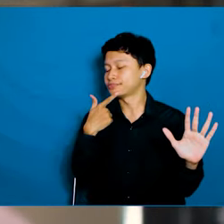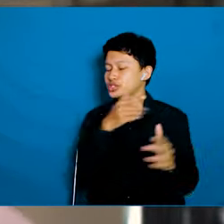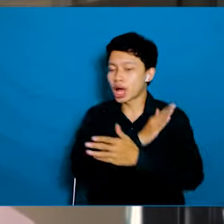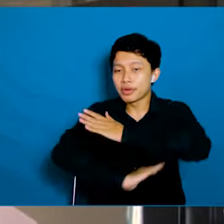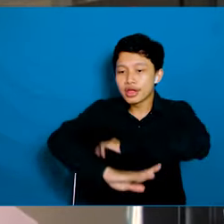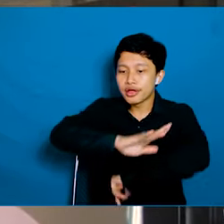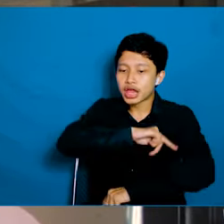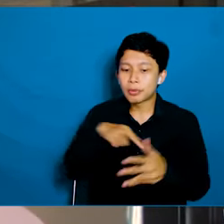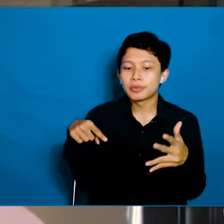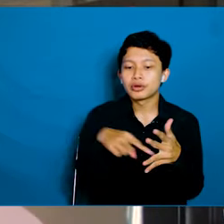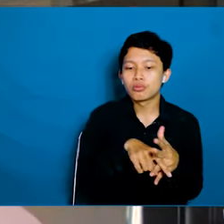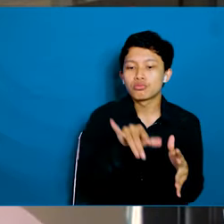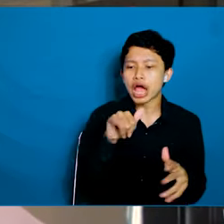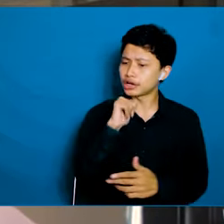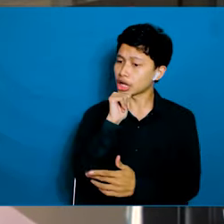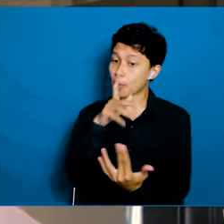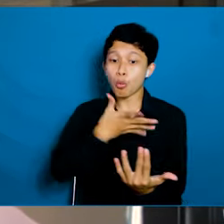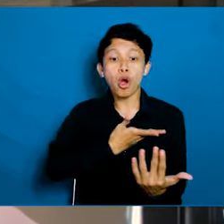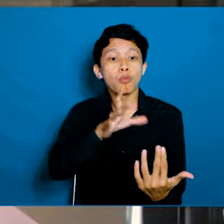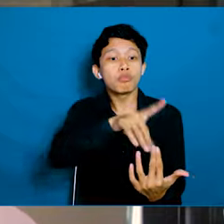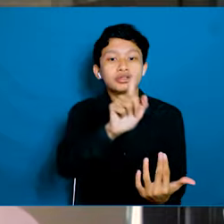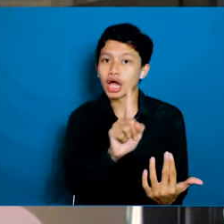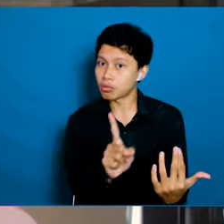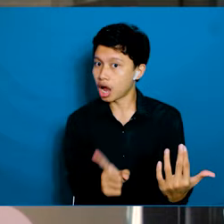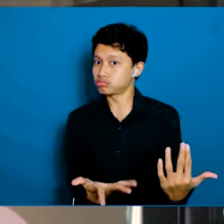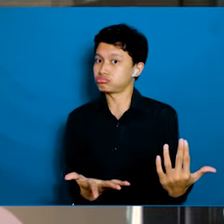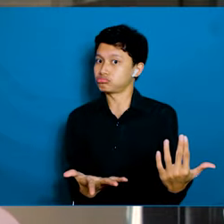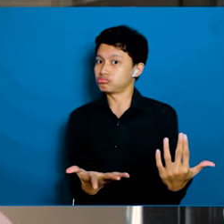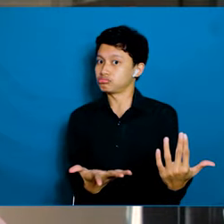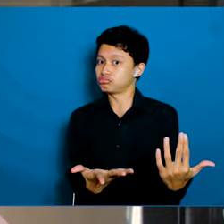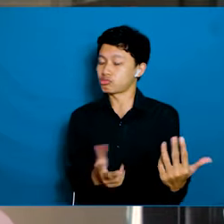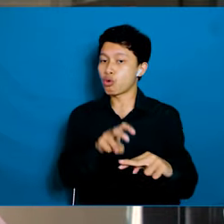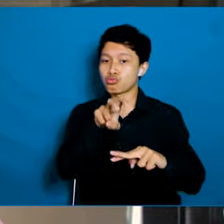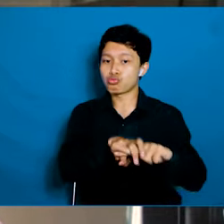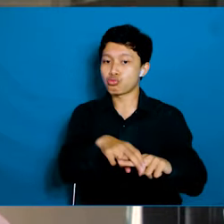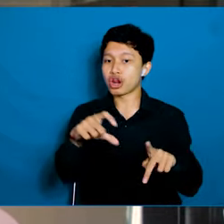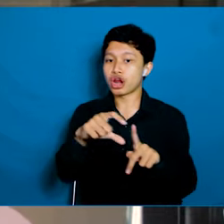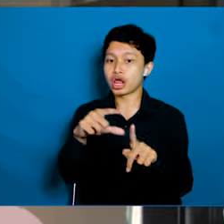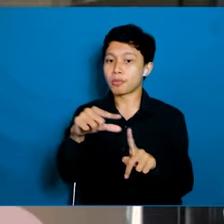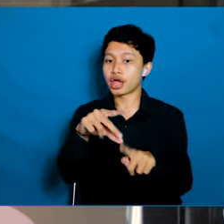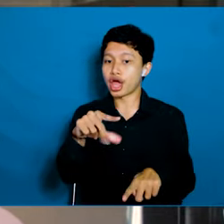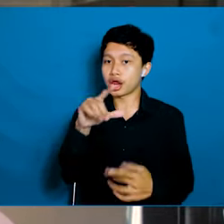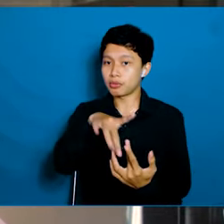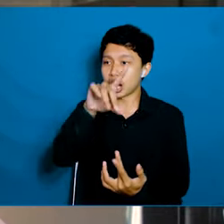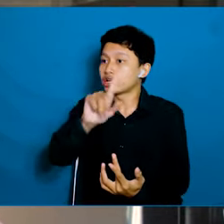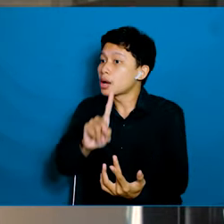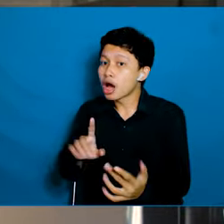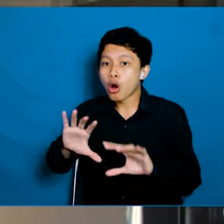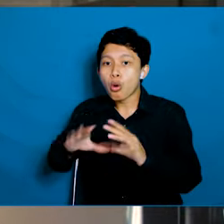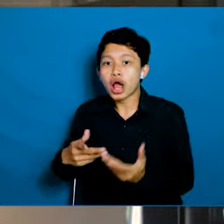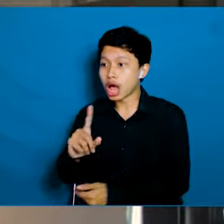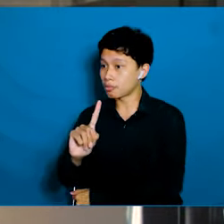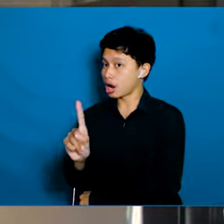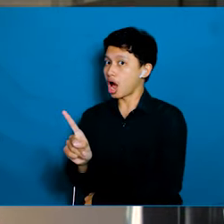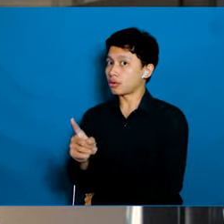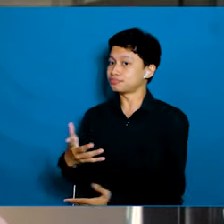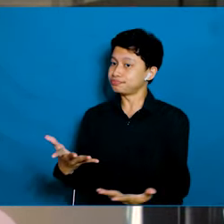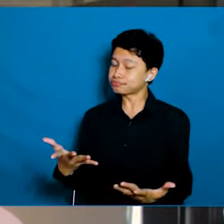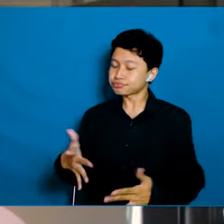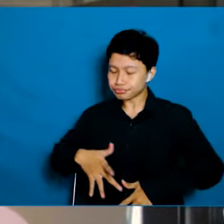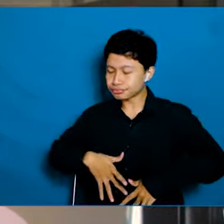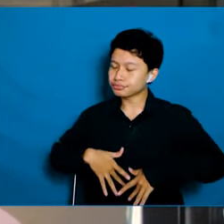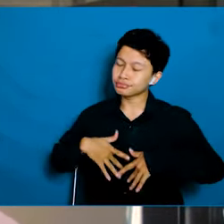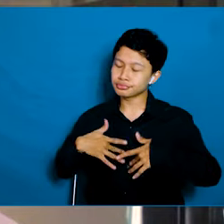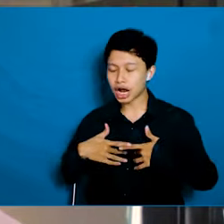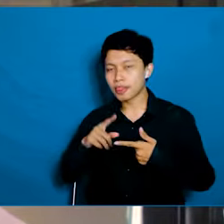disabilitas mungkin pemilu, siapa memilih calonnya yang akan duduk di DPR sebagai perwakilan dari golongan kayak begitu. Ini